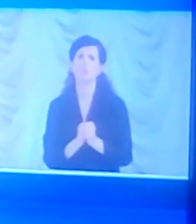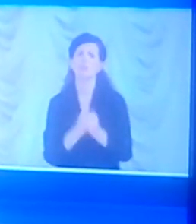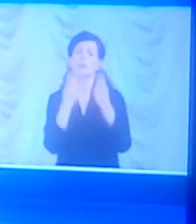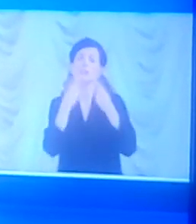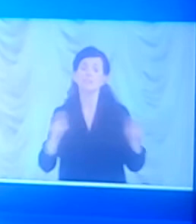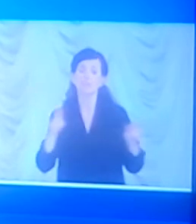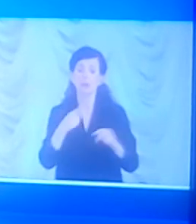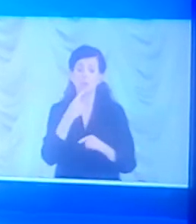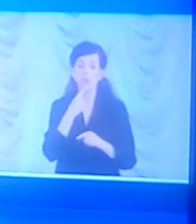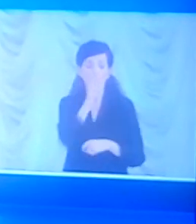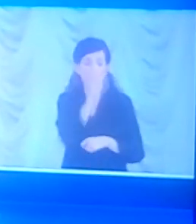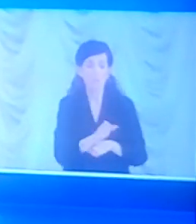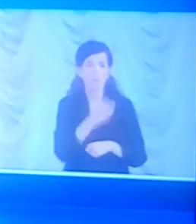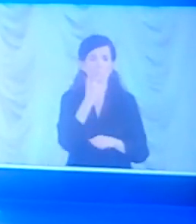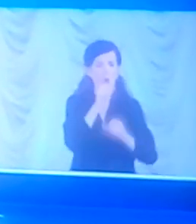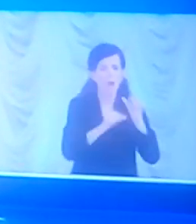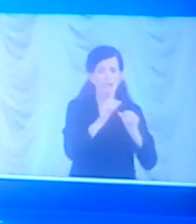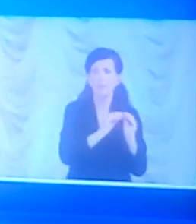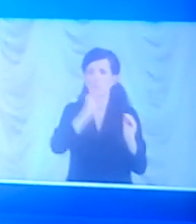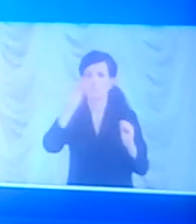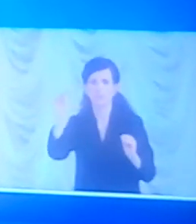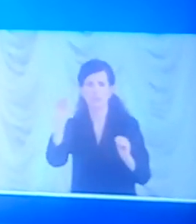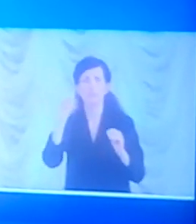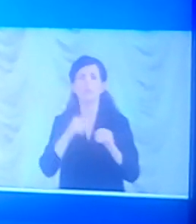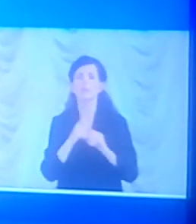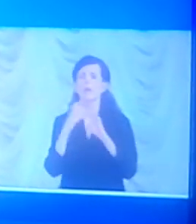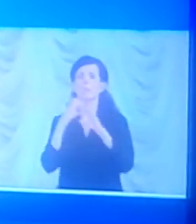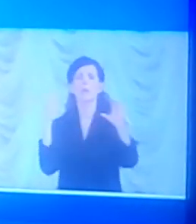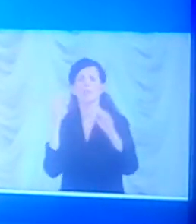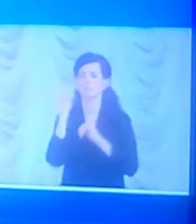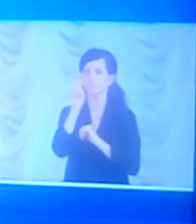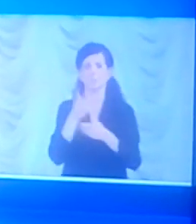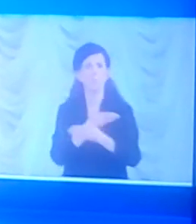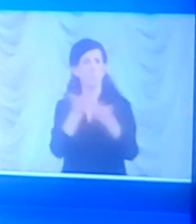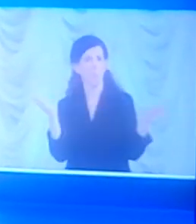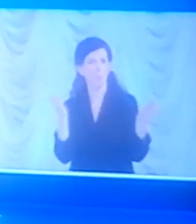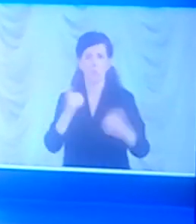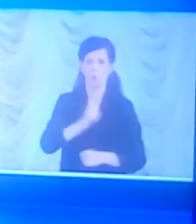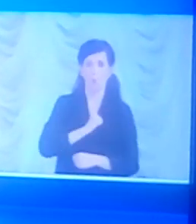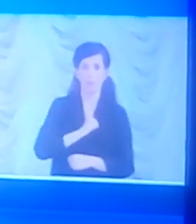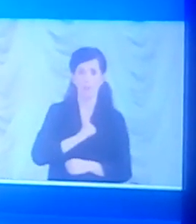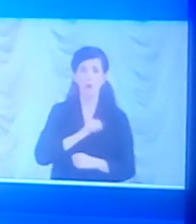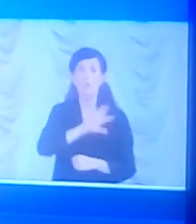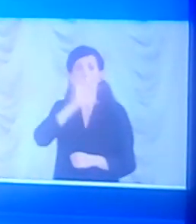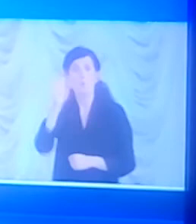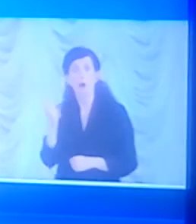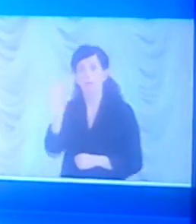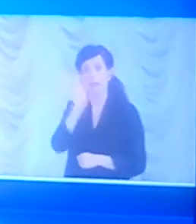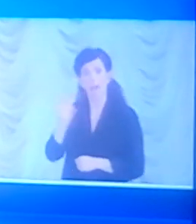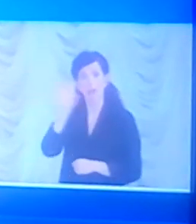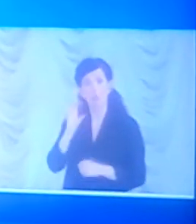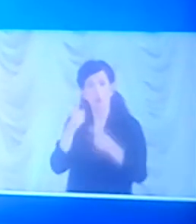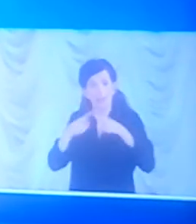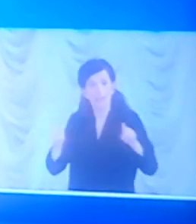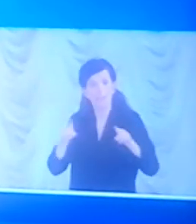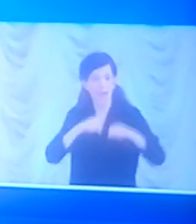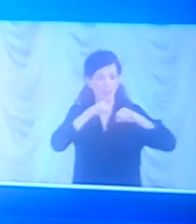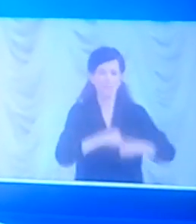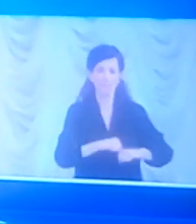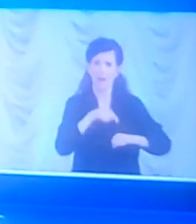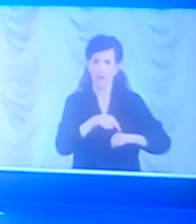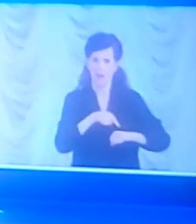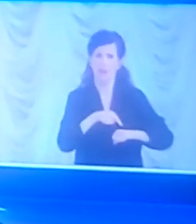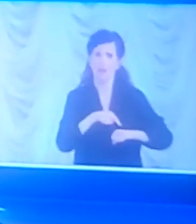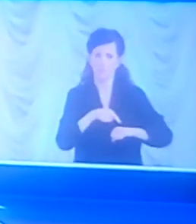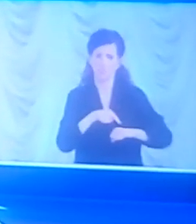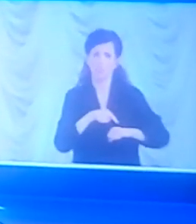di trasferirsi o spostarsi con mezzi di trasporto pubblici o privati in una regione diversa, dicevo, rispetto a quelle in cui